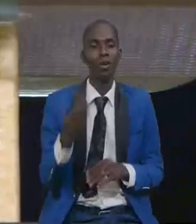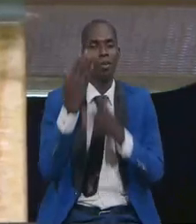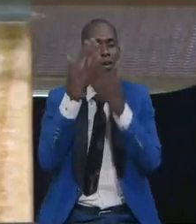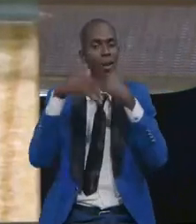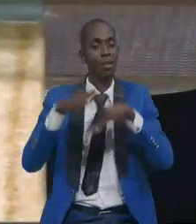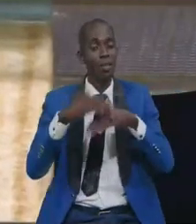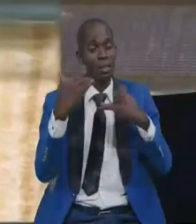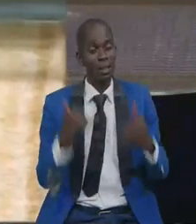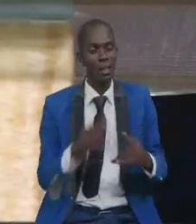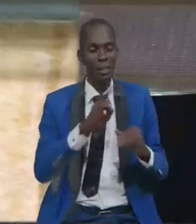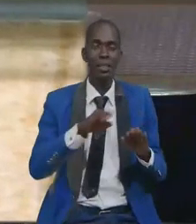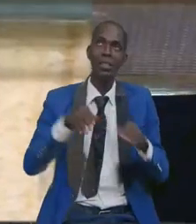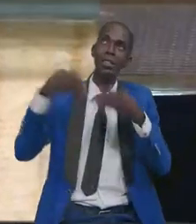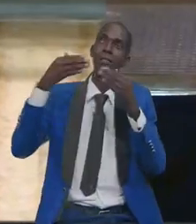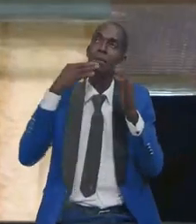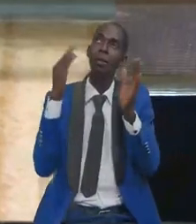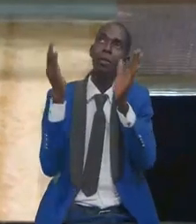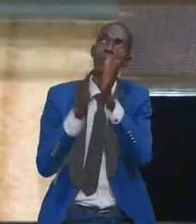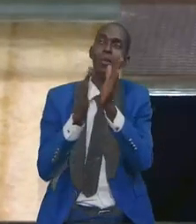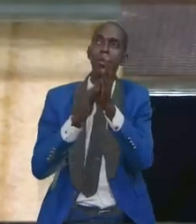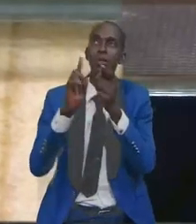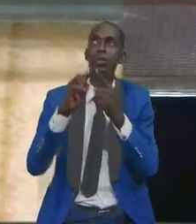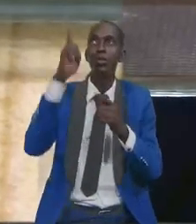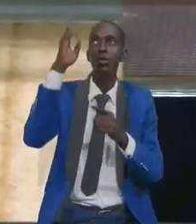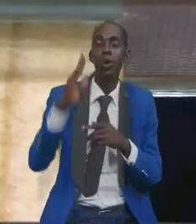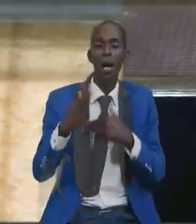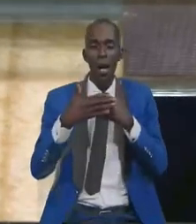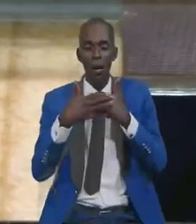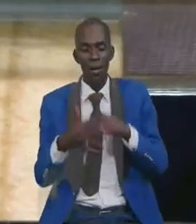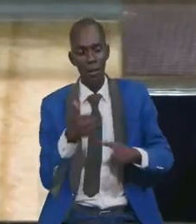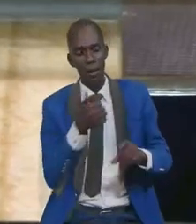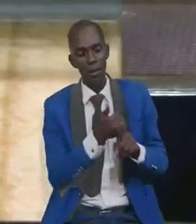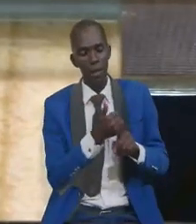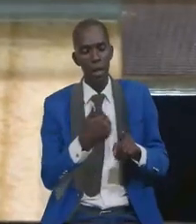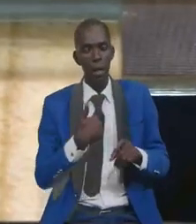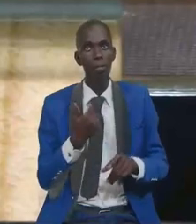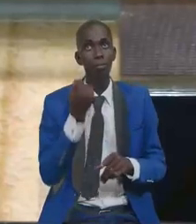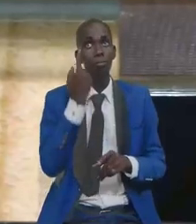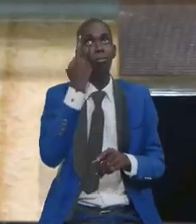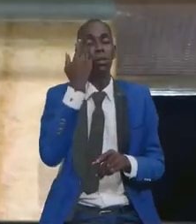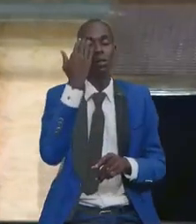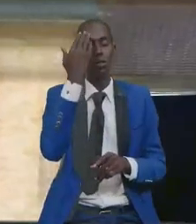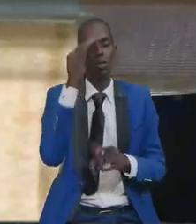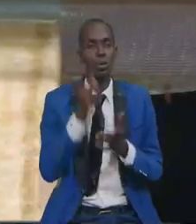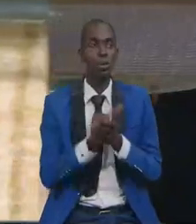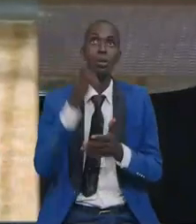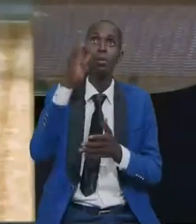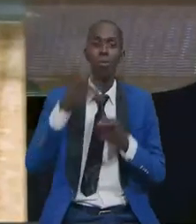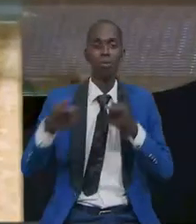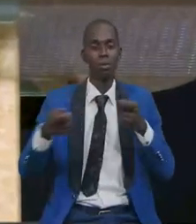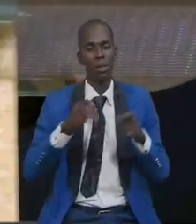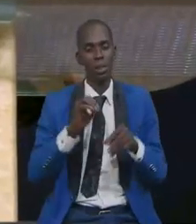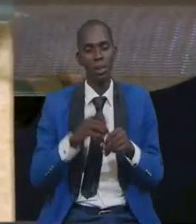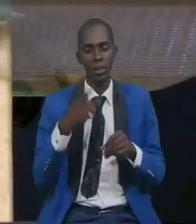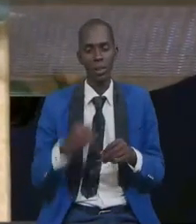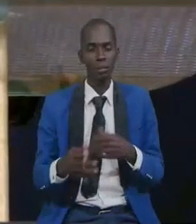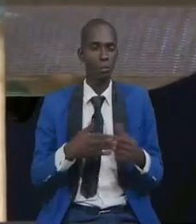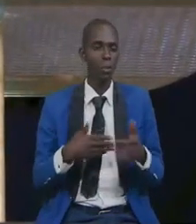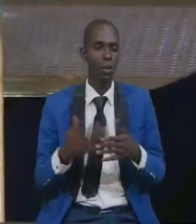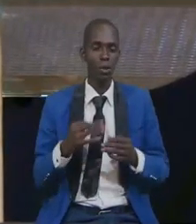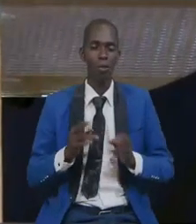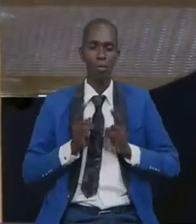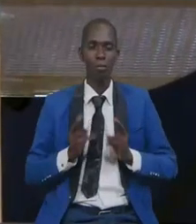la louange à Dieu après qu'il s'est rendu compte que Dieu règne dans les affaires des hommes. Sa louange de